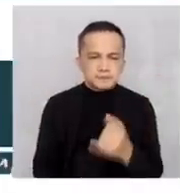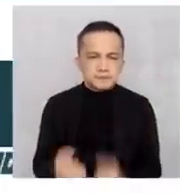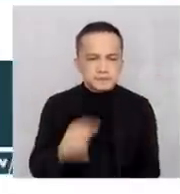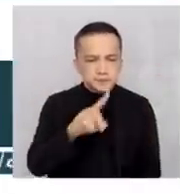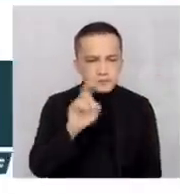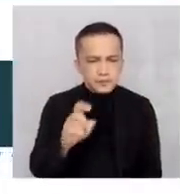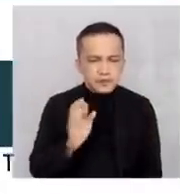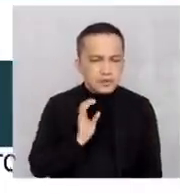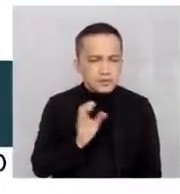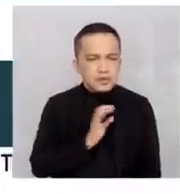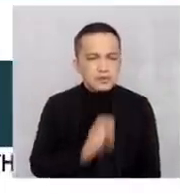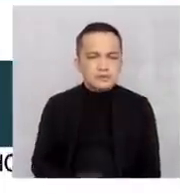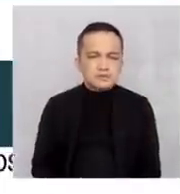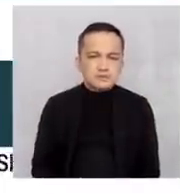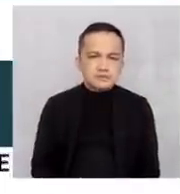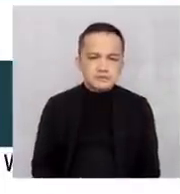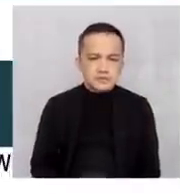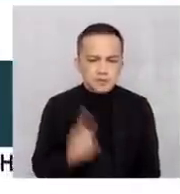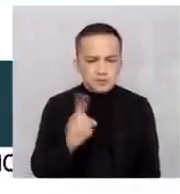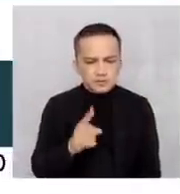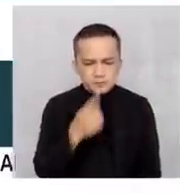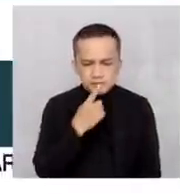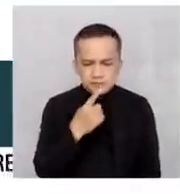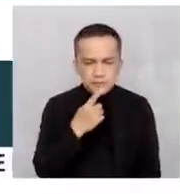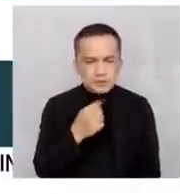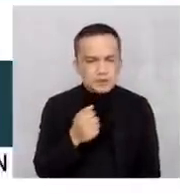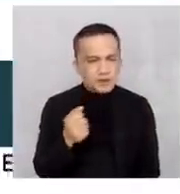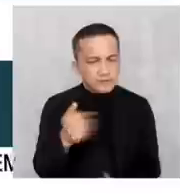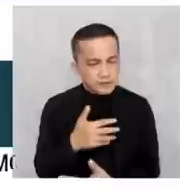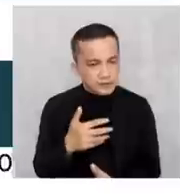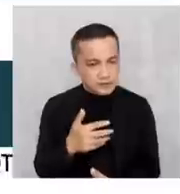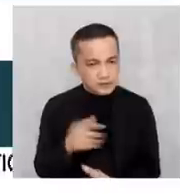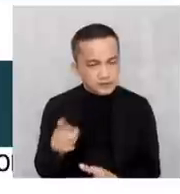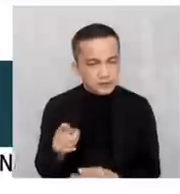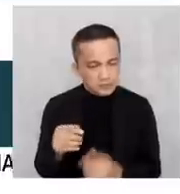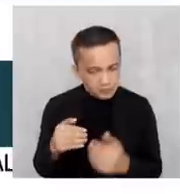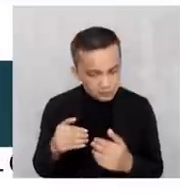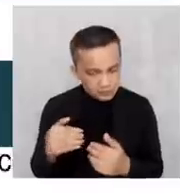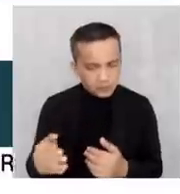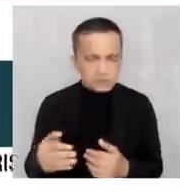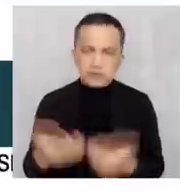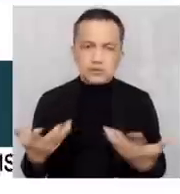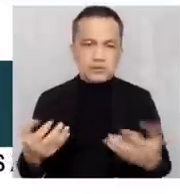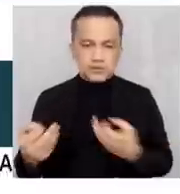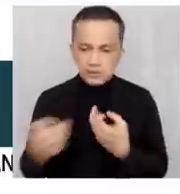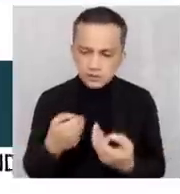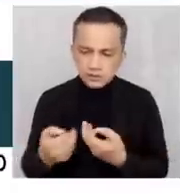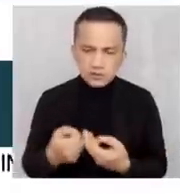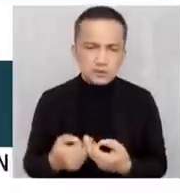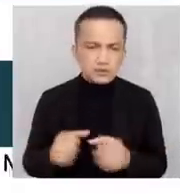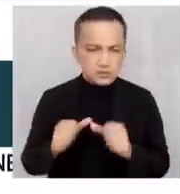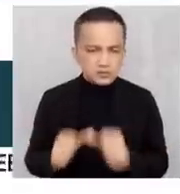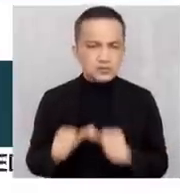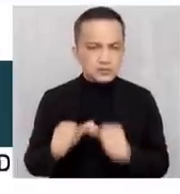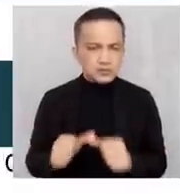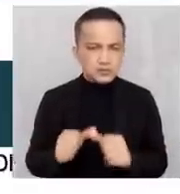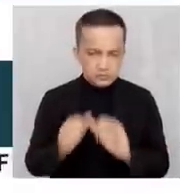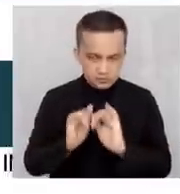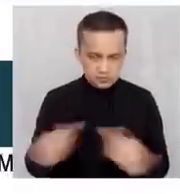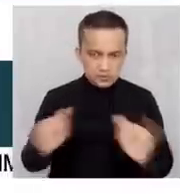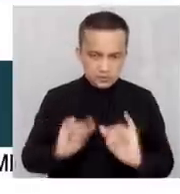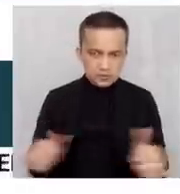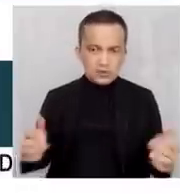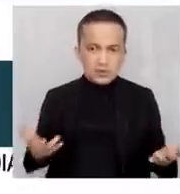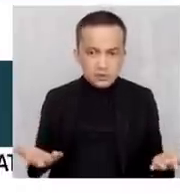Castro, what are your fears? If this goes on unexplained, kung patuloy po na ganito ang nangyayari at wala